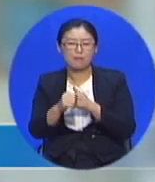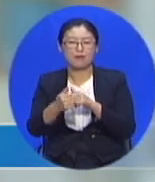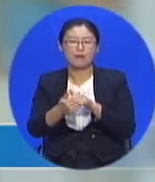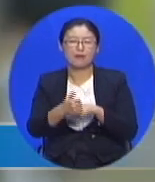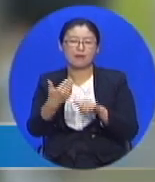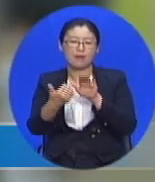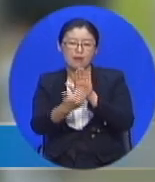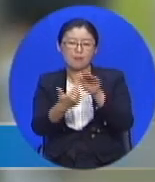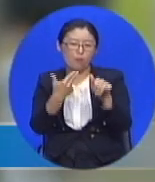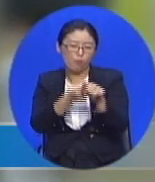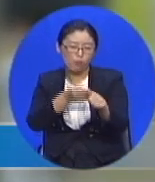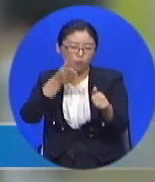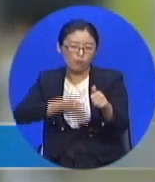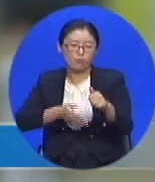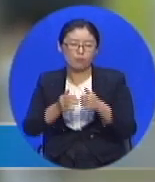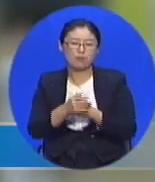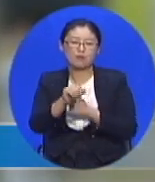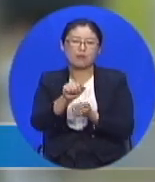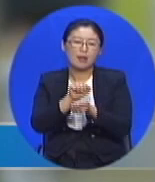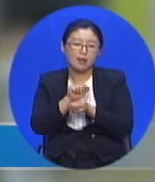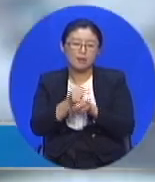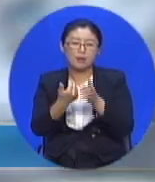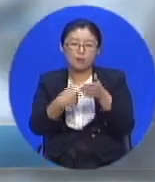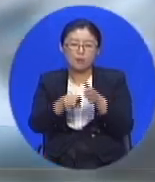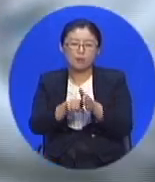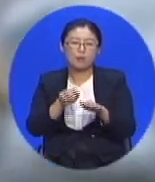권고하고 인플루엔자의 예방을 위해 손